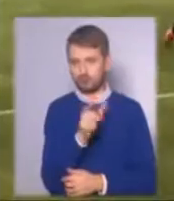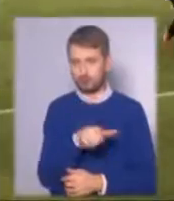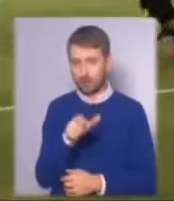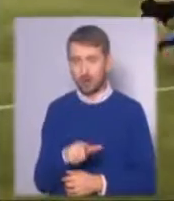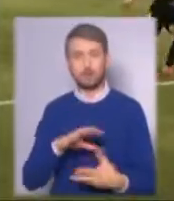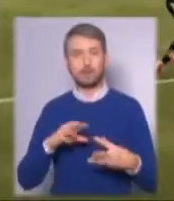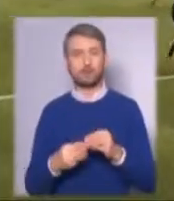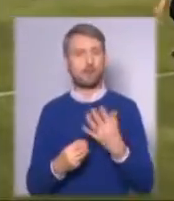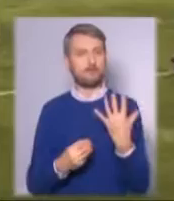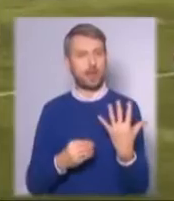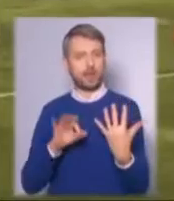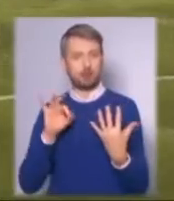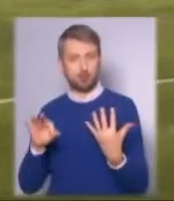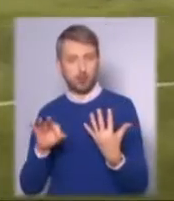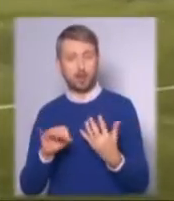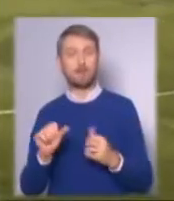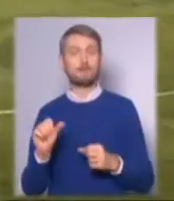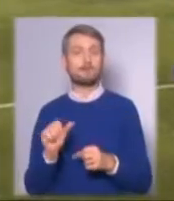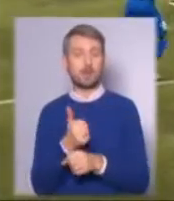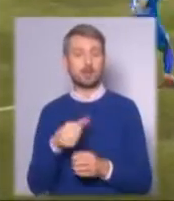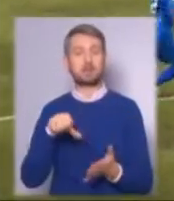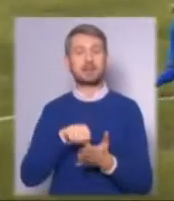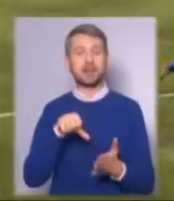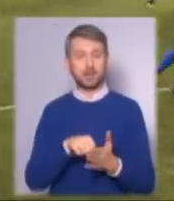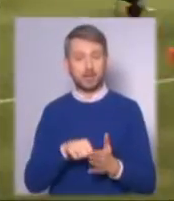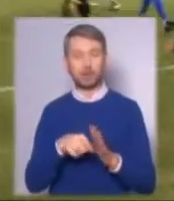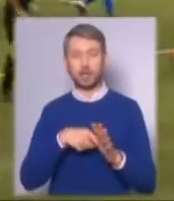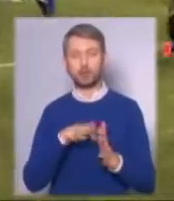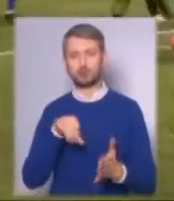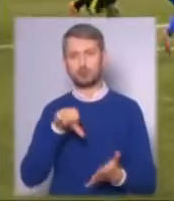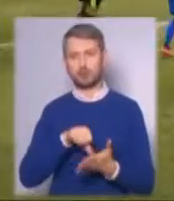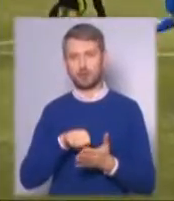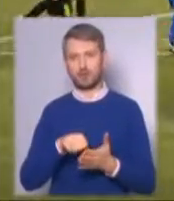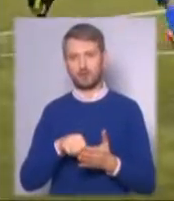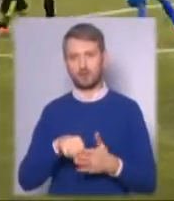5-0. Вперше представник Донеччини гратиме у фіналі меморіалу Макарова.